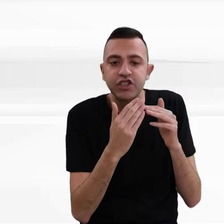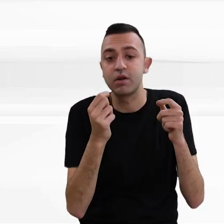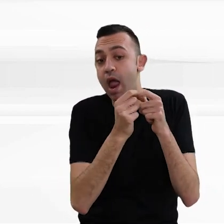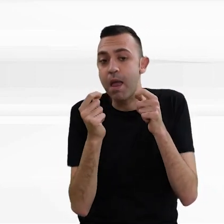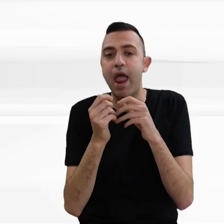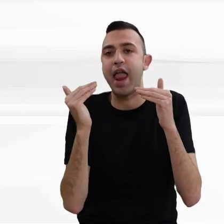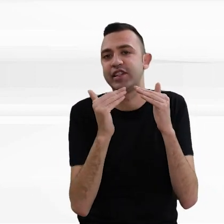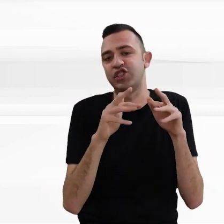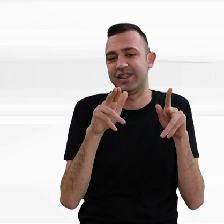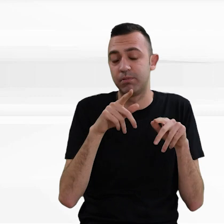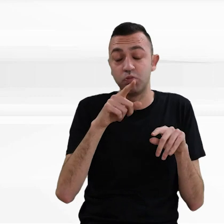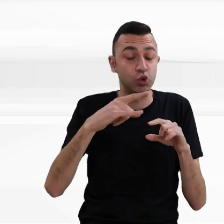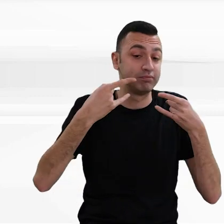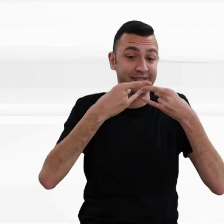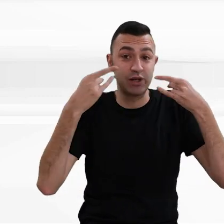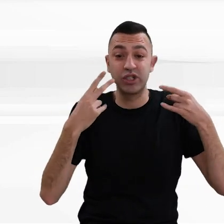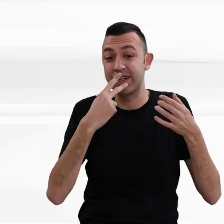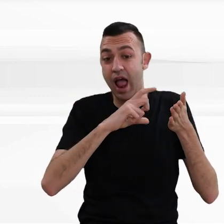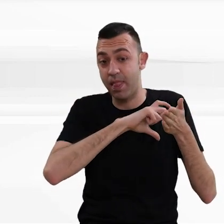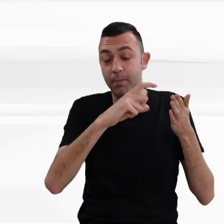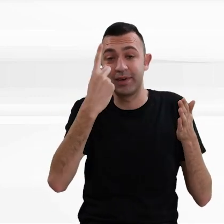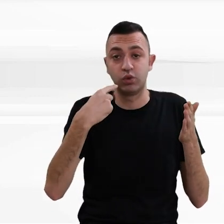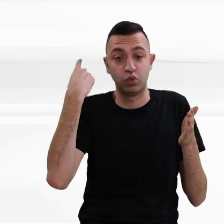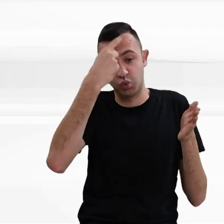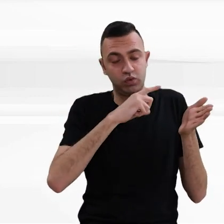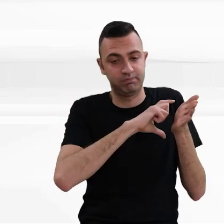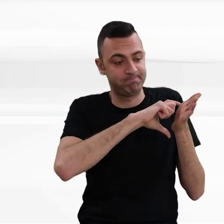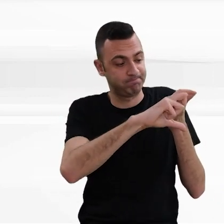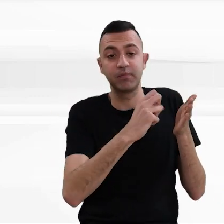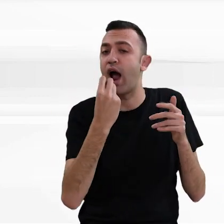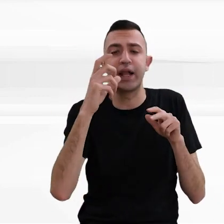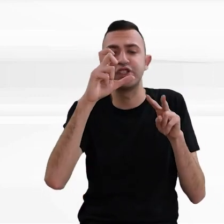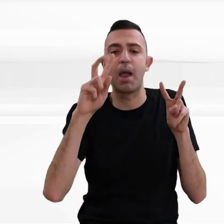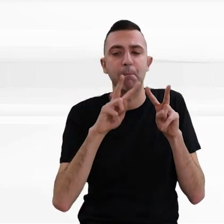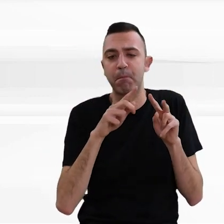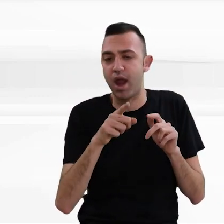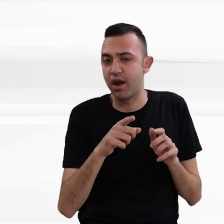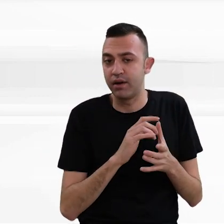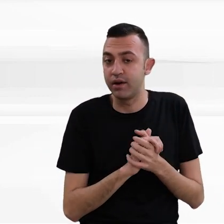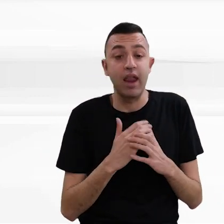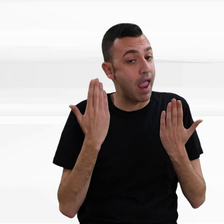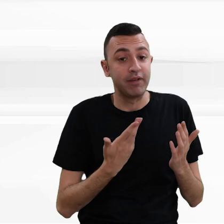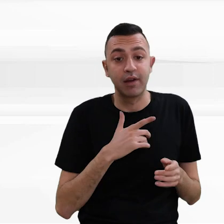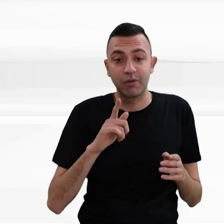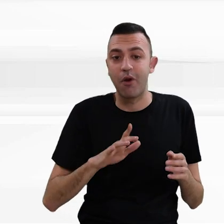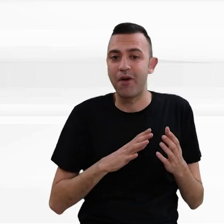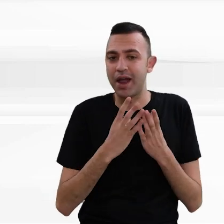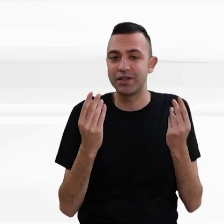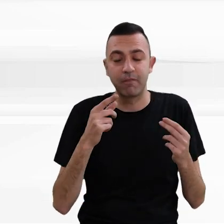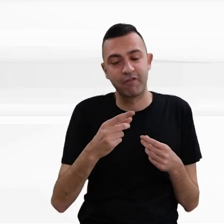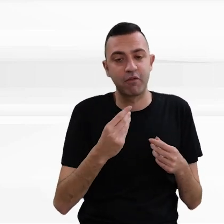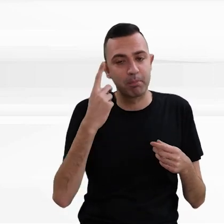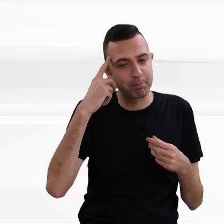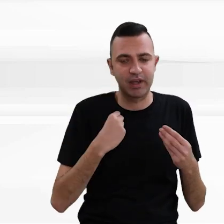göre dikdörtgen şeklindeki Bu kağıdın bir yüzüne alanı en az kaç santimetrekaredir Evet sevgili öğrenciler